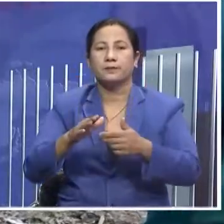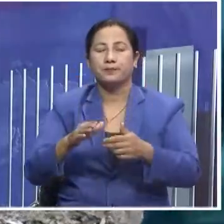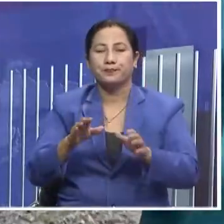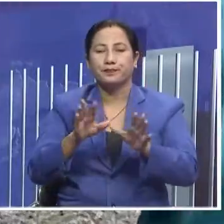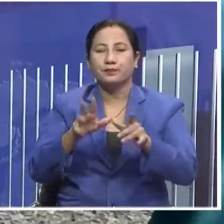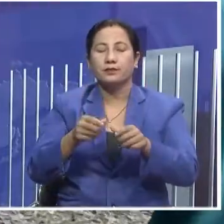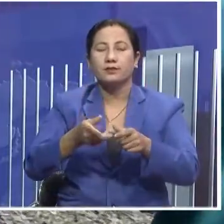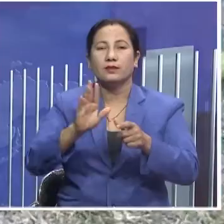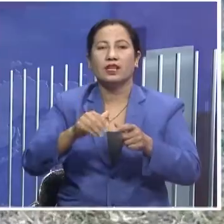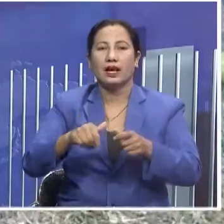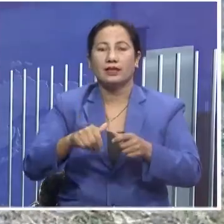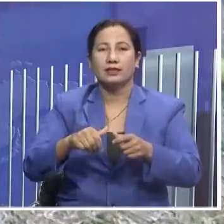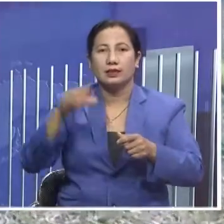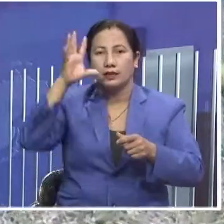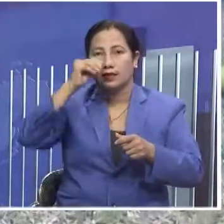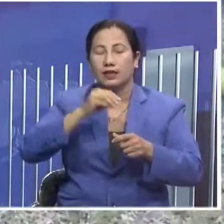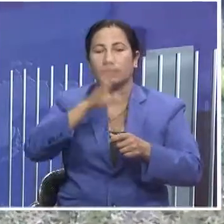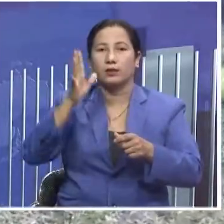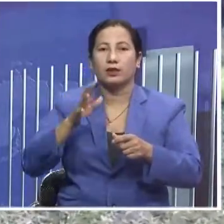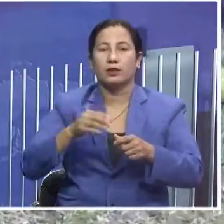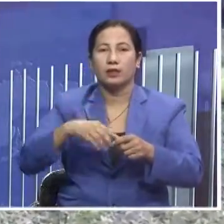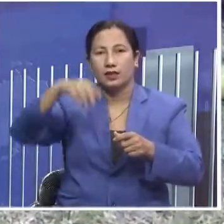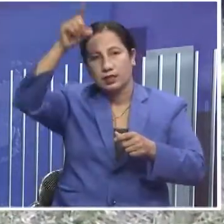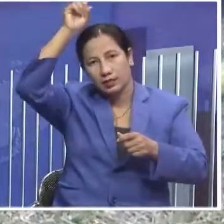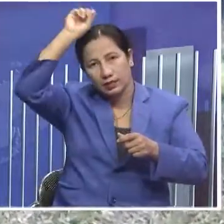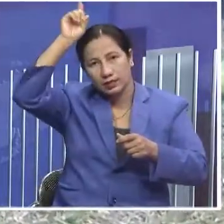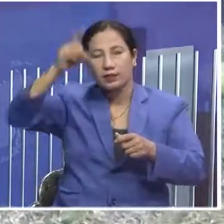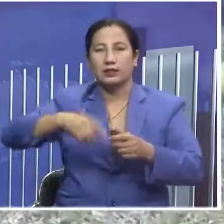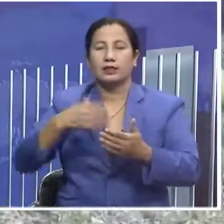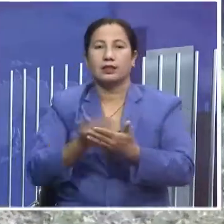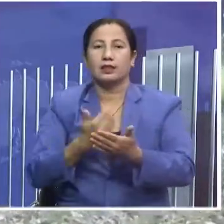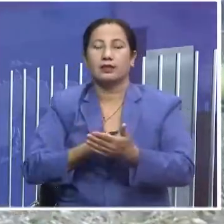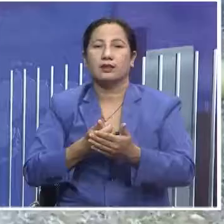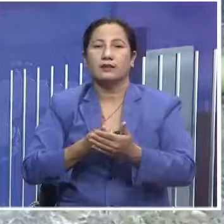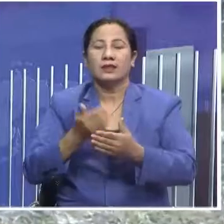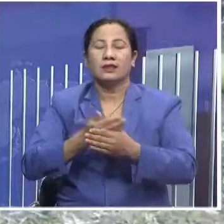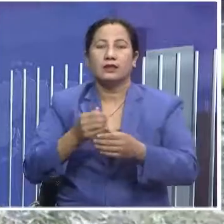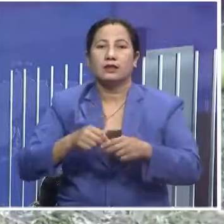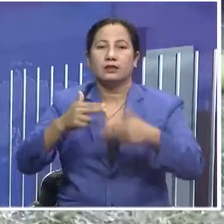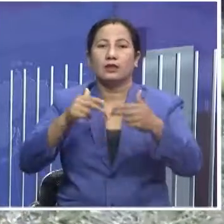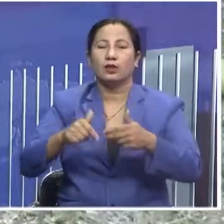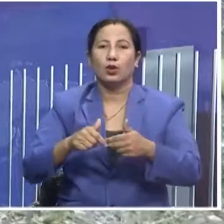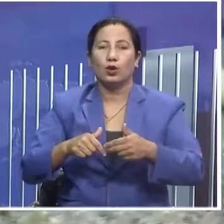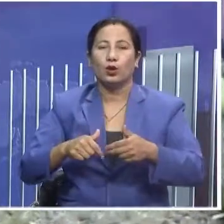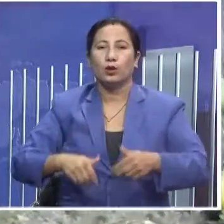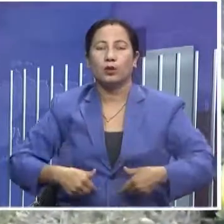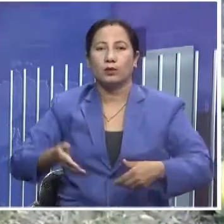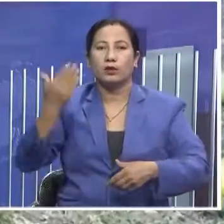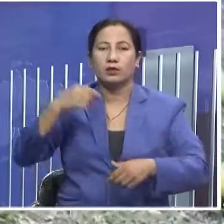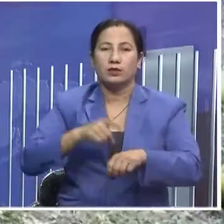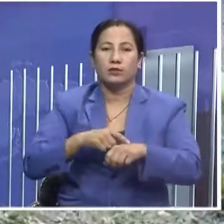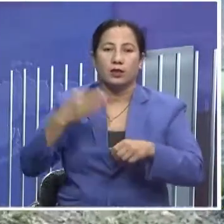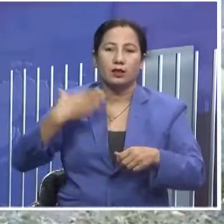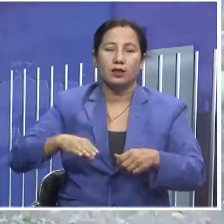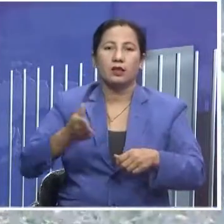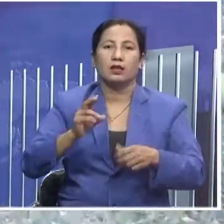आज रातभरि देउडा भुवा जस्ता सांस्कृतिक कार्यक्रम गरिने चलन रहेको छ। तर यो पर्व पछिल्लो समय हराउँदै जान